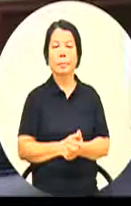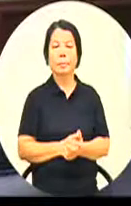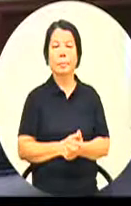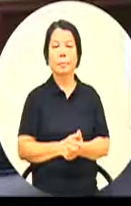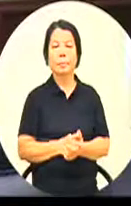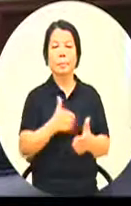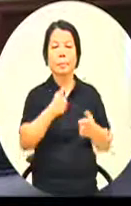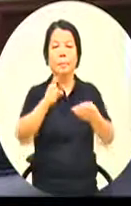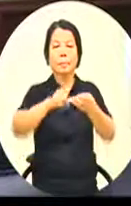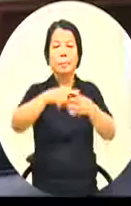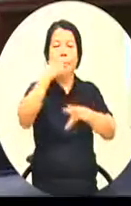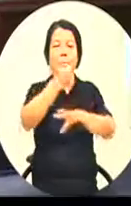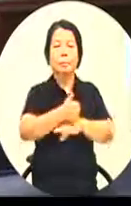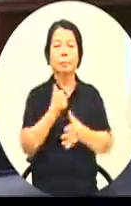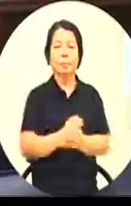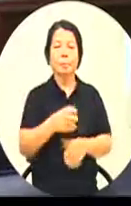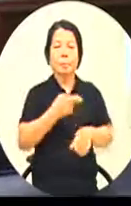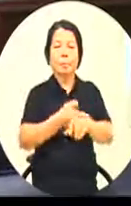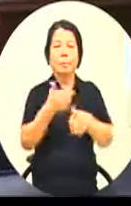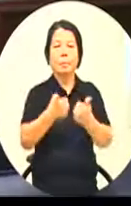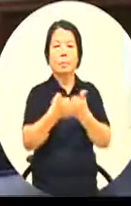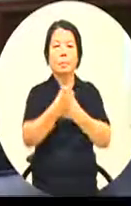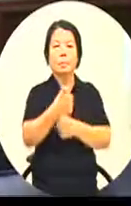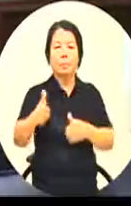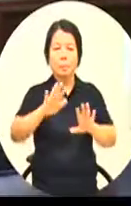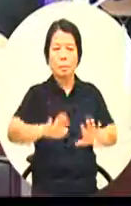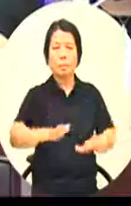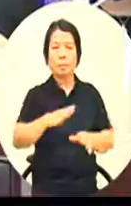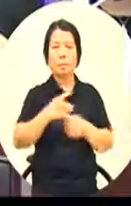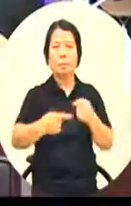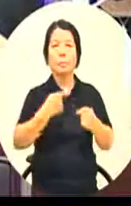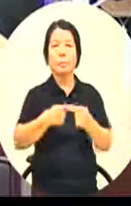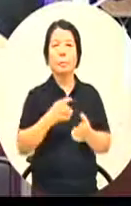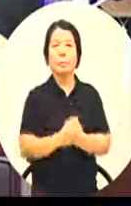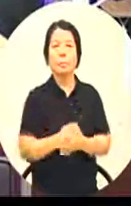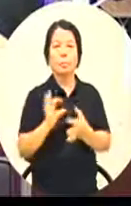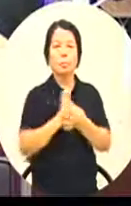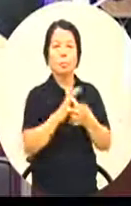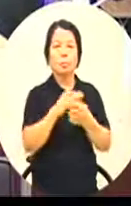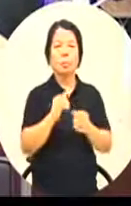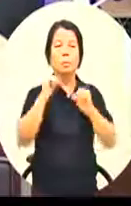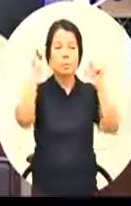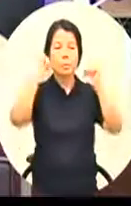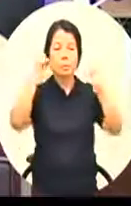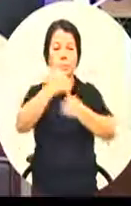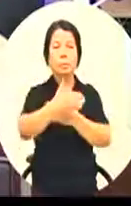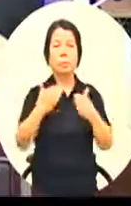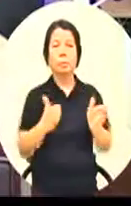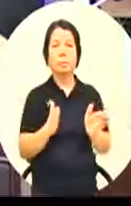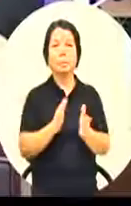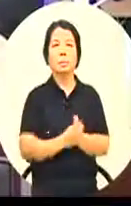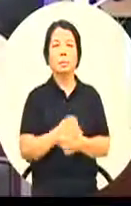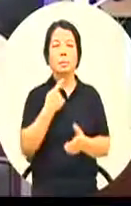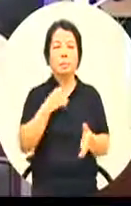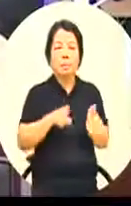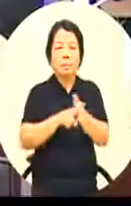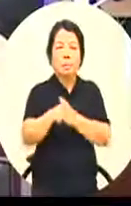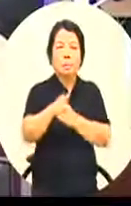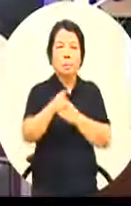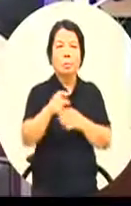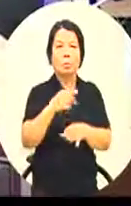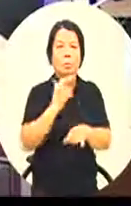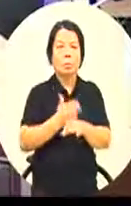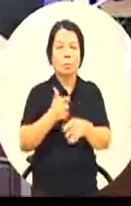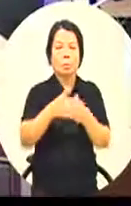谢谢主席，还有罗议员。我们今年在为了体育班这部分有一些专场或者音